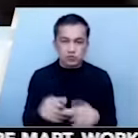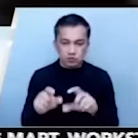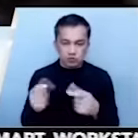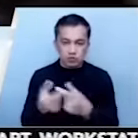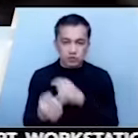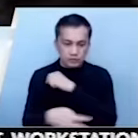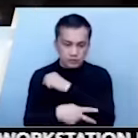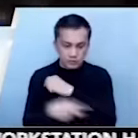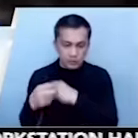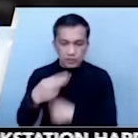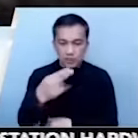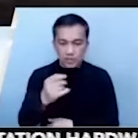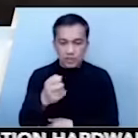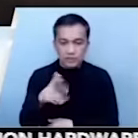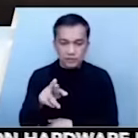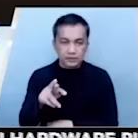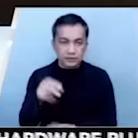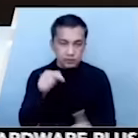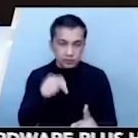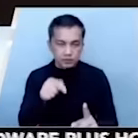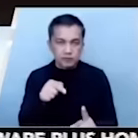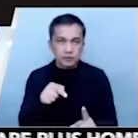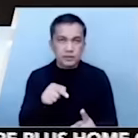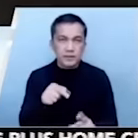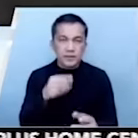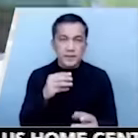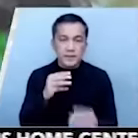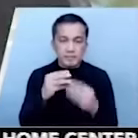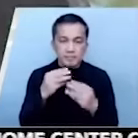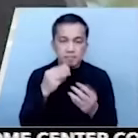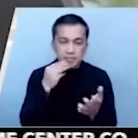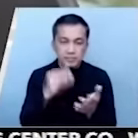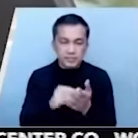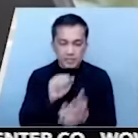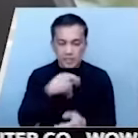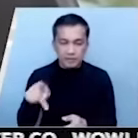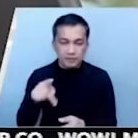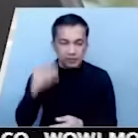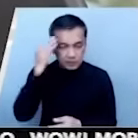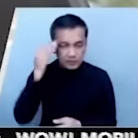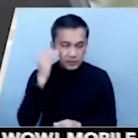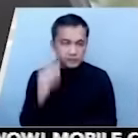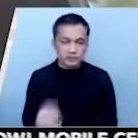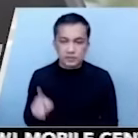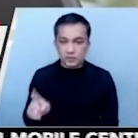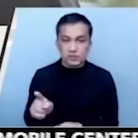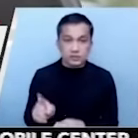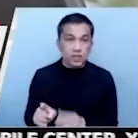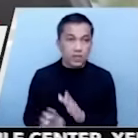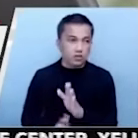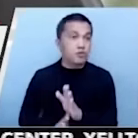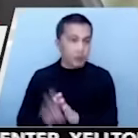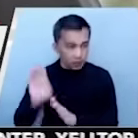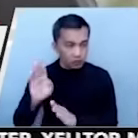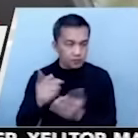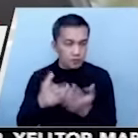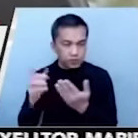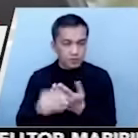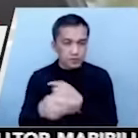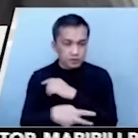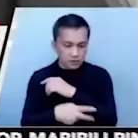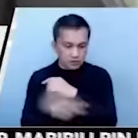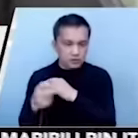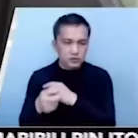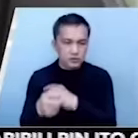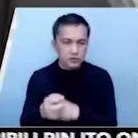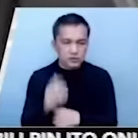tinatarget sa pang-hack ang isang messaging app sa South Korea. Nag-develop siya ng isang program at na-hack nila ang more than 50